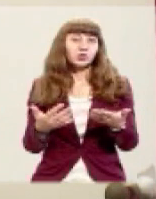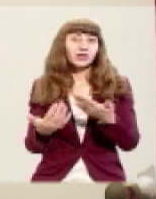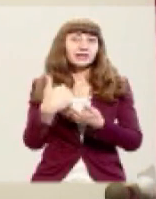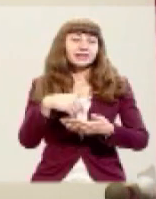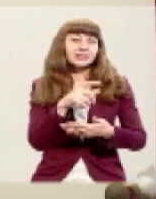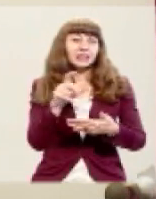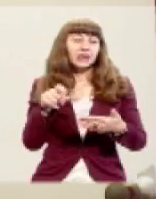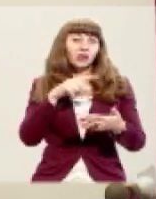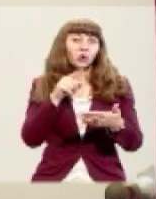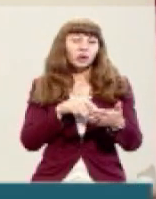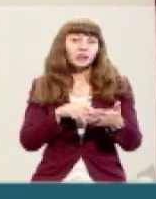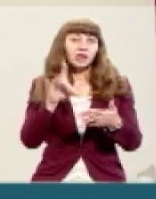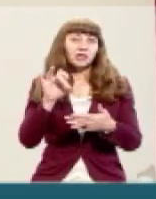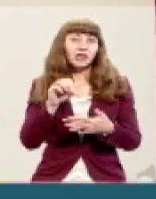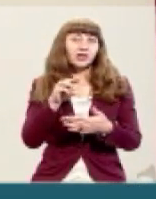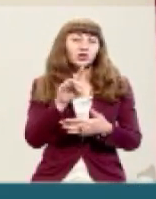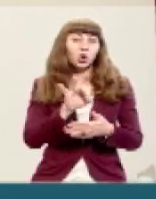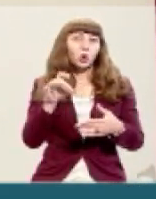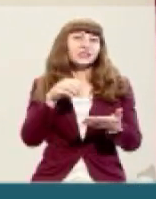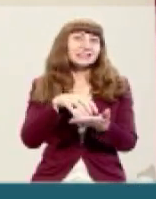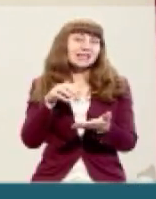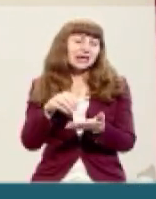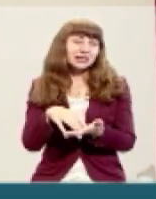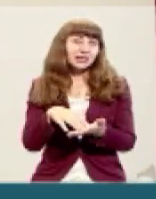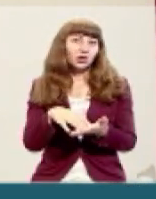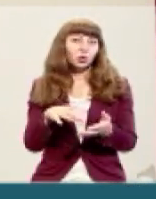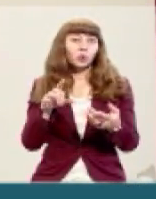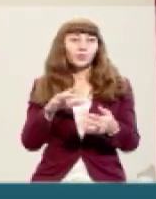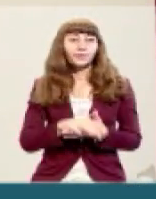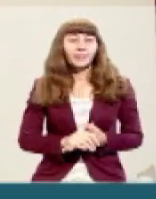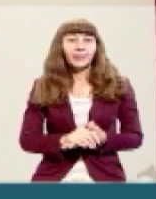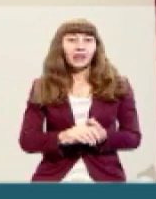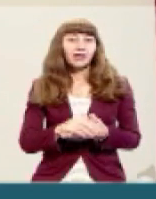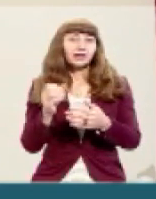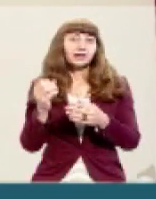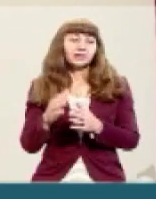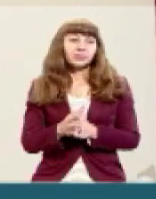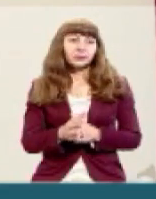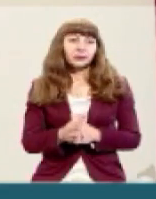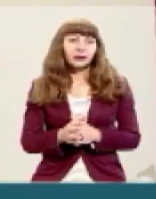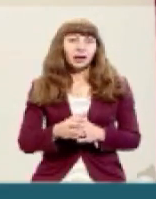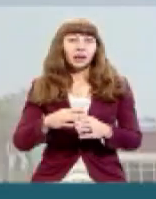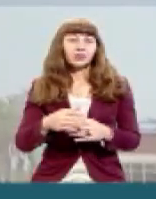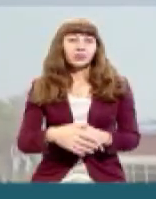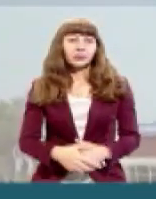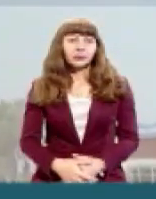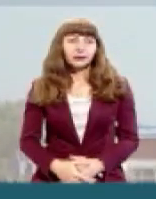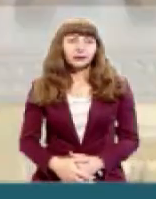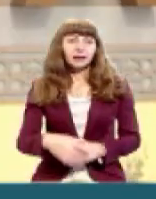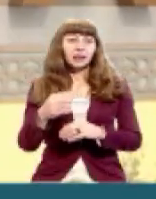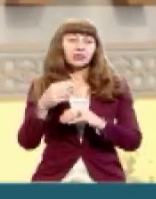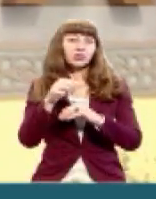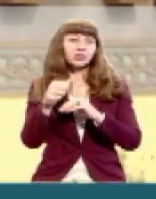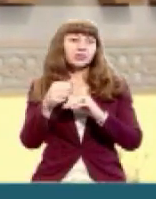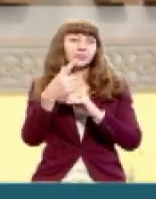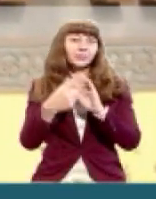қала қонақтарын Сити орталықта ретро-дискотекаға шақырады. Екінші күні 17 тамызда 6 шара жоспарланған.